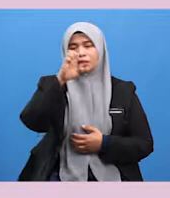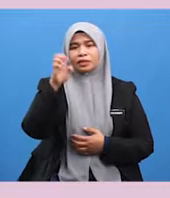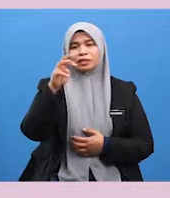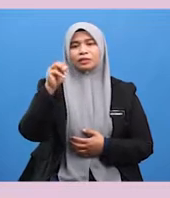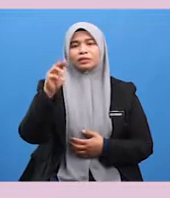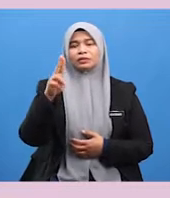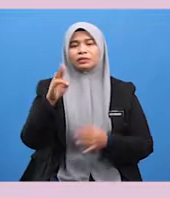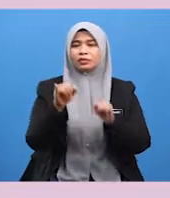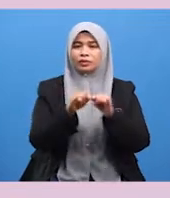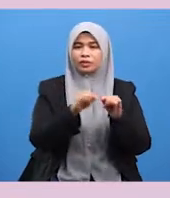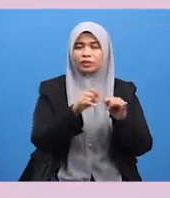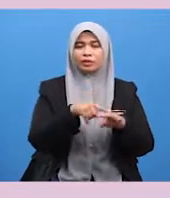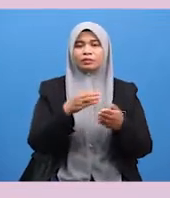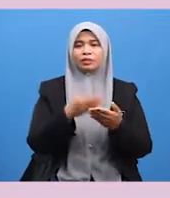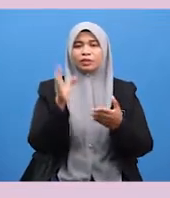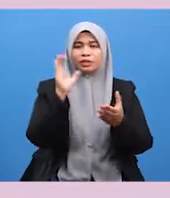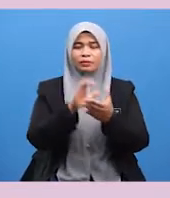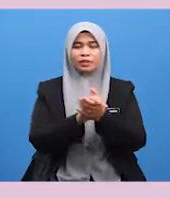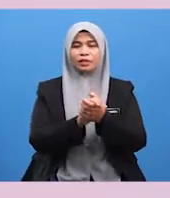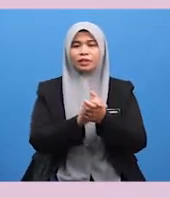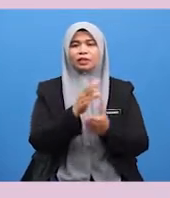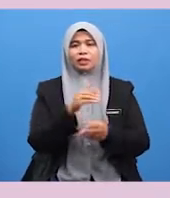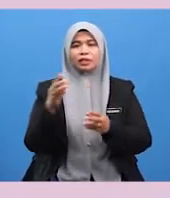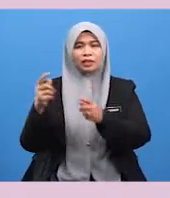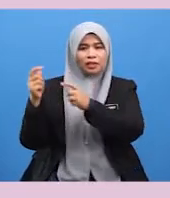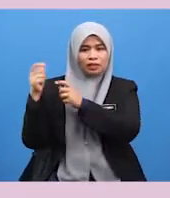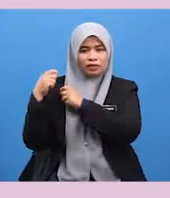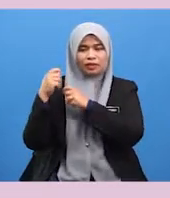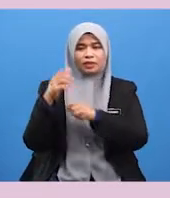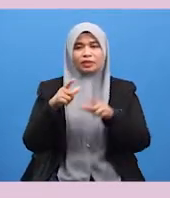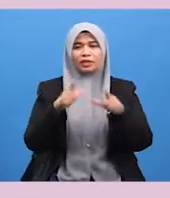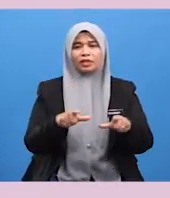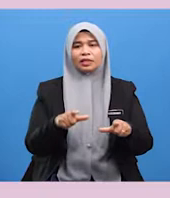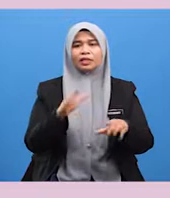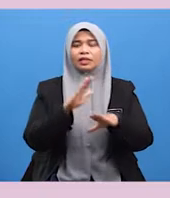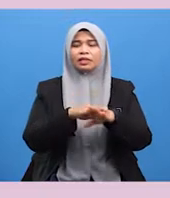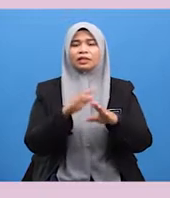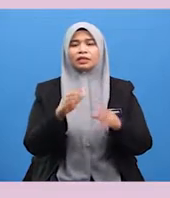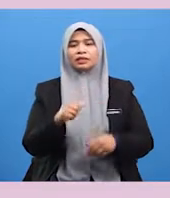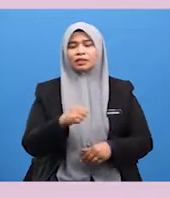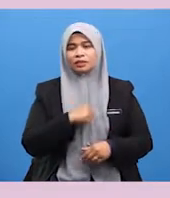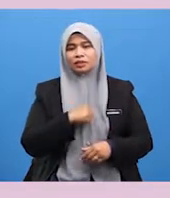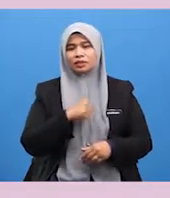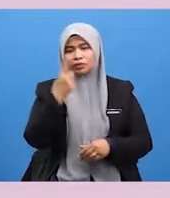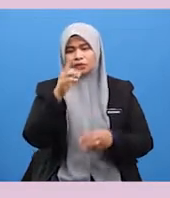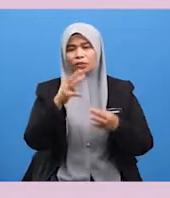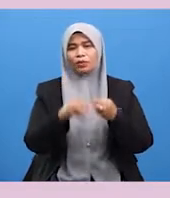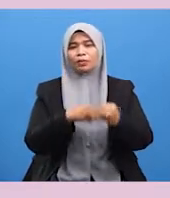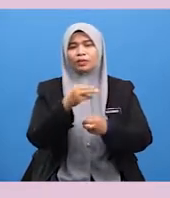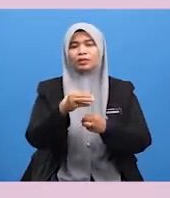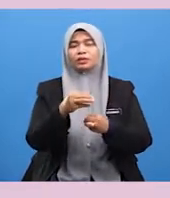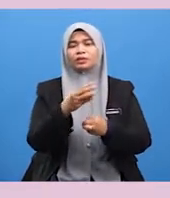Encik Muhammad juga diberi kepercayaan dan tanggungjawab yang diletakkan ke atas dirinya dalam memajukan